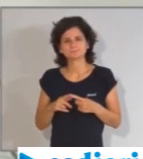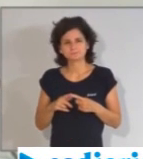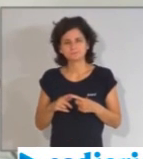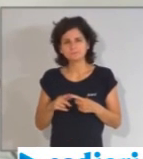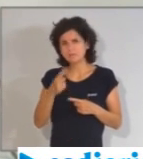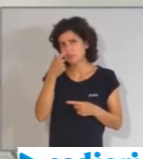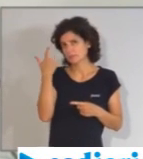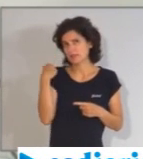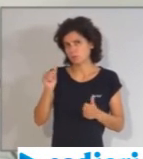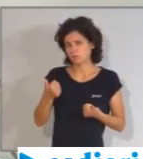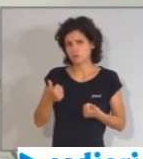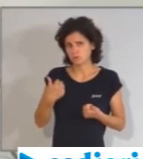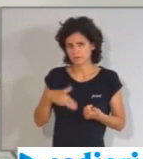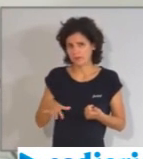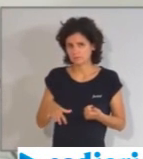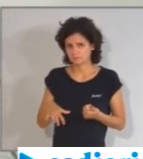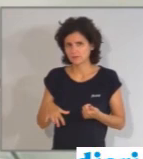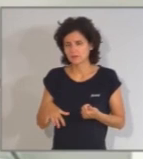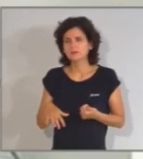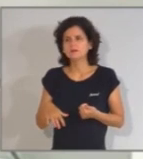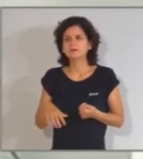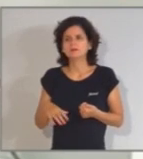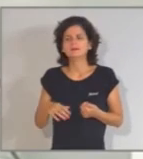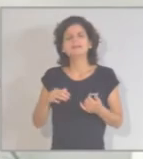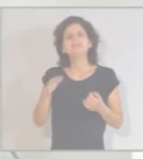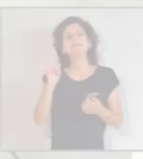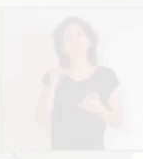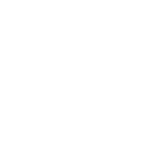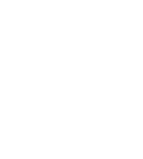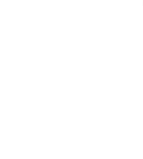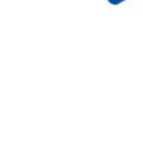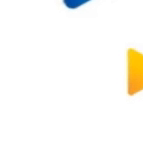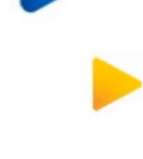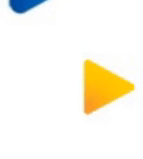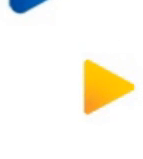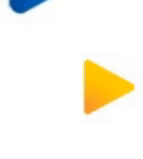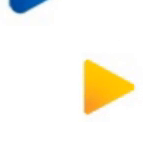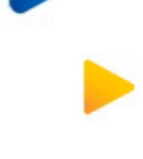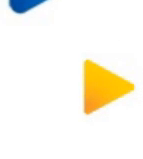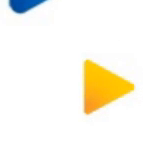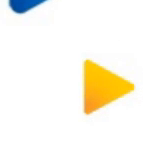el any passat ja, és a dir, n'hi ha diverses mesures que tenen que veure amb aquesta qüestió.